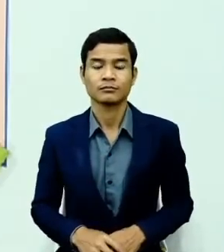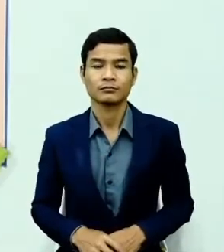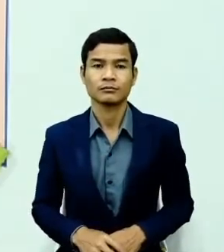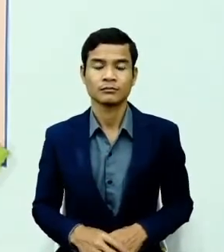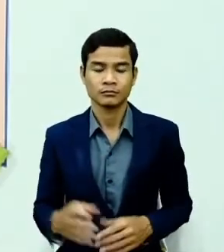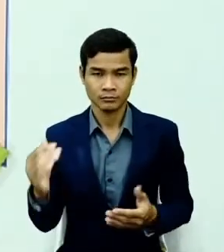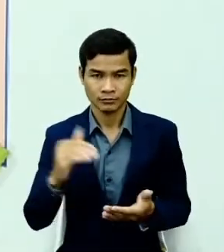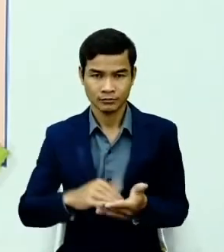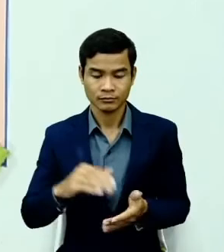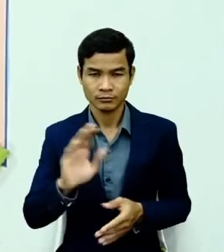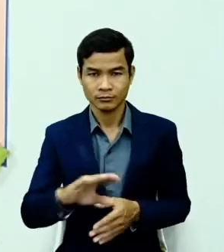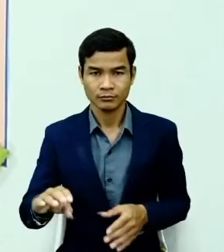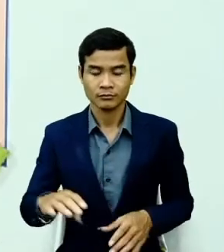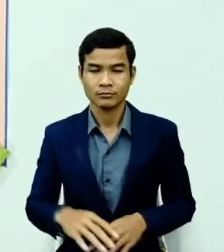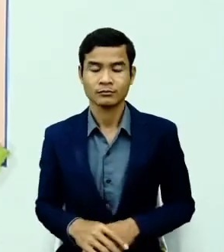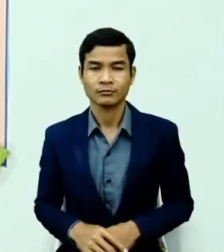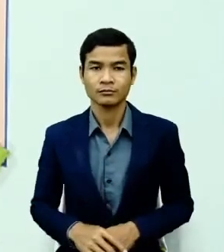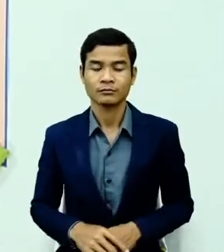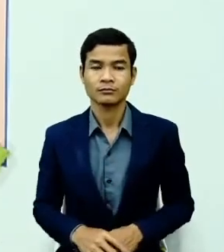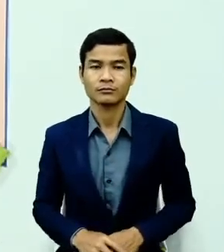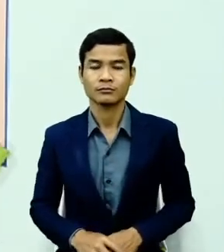អានម្ដងទៀត